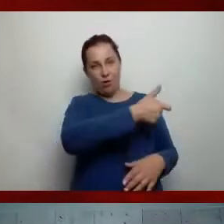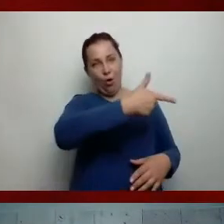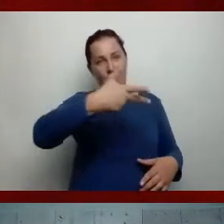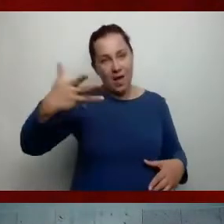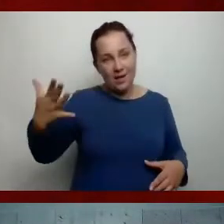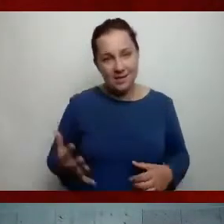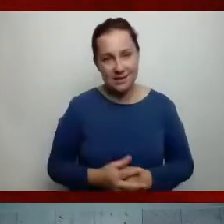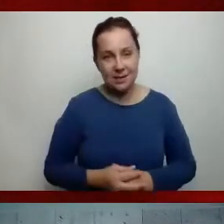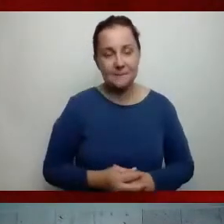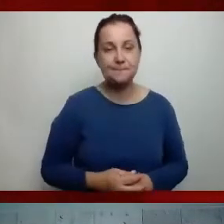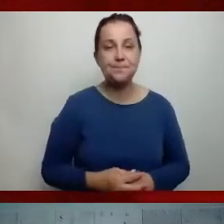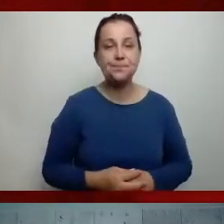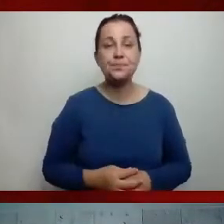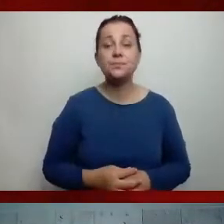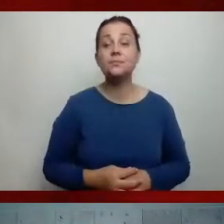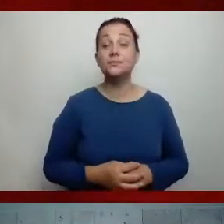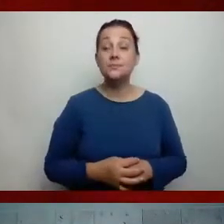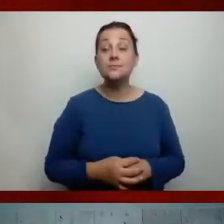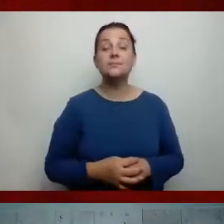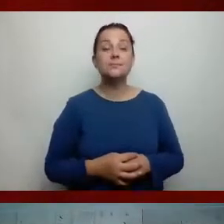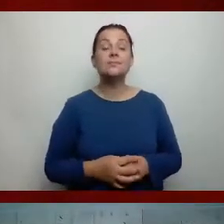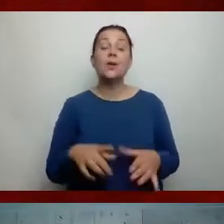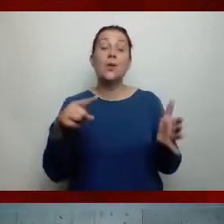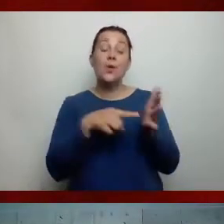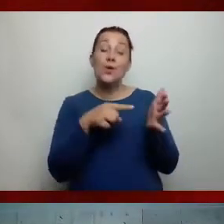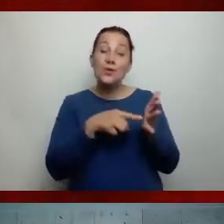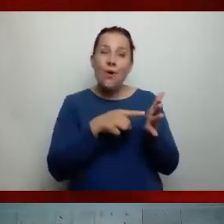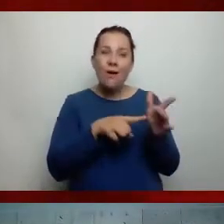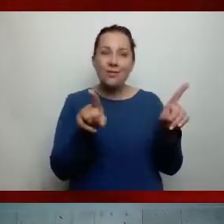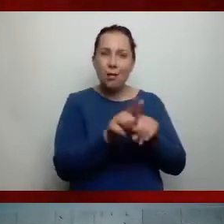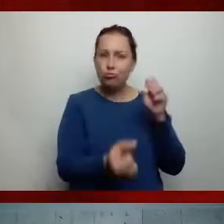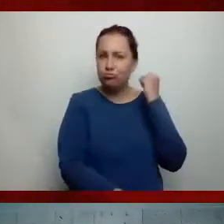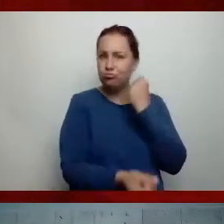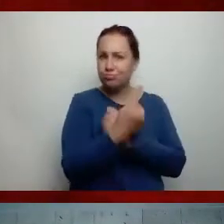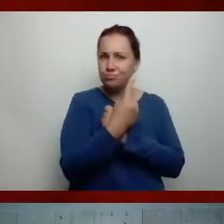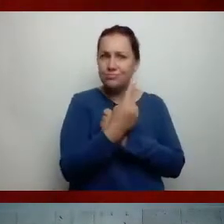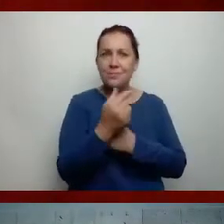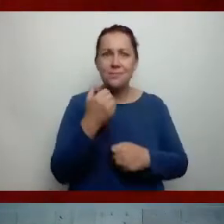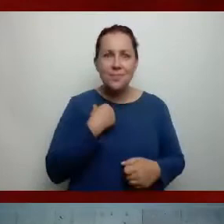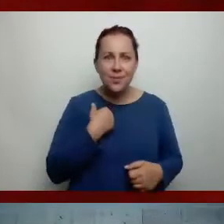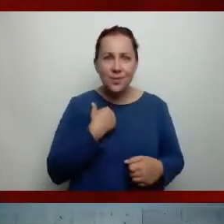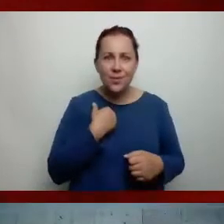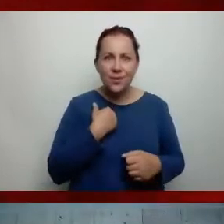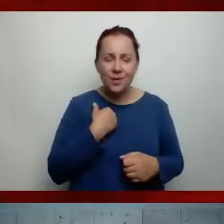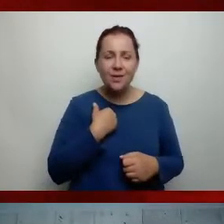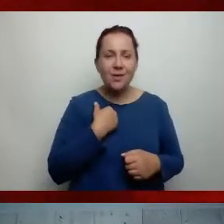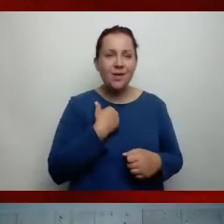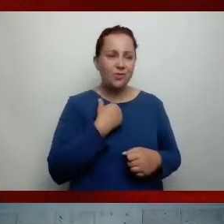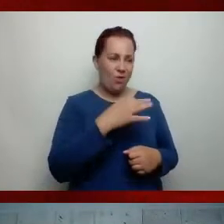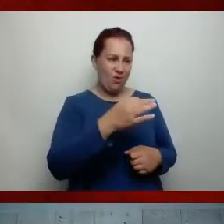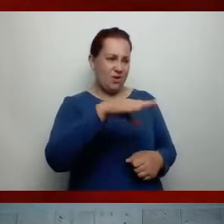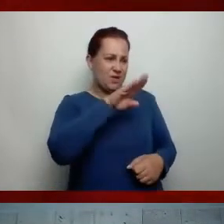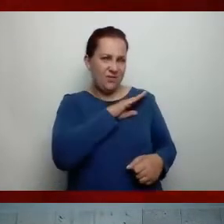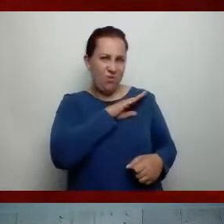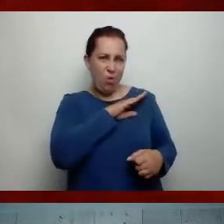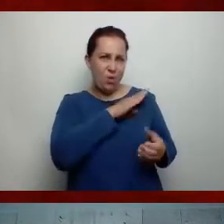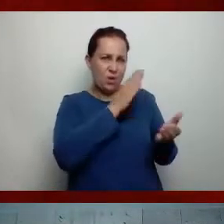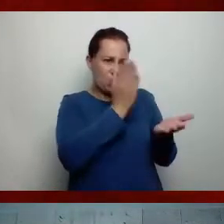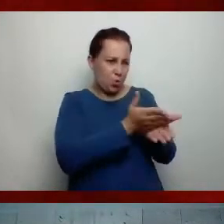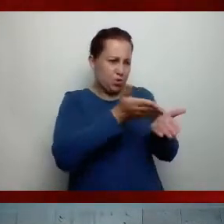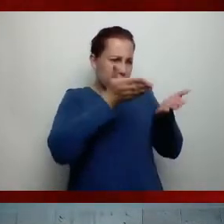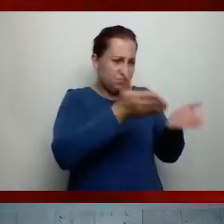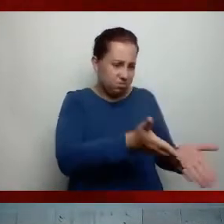wiele więcej. No właśnie i takimi paradoksami były też te nieszczęsne ekshumacje, które